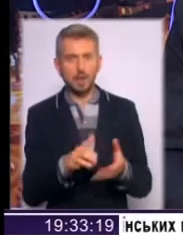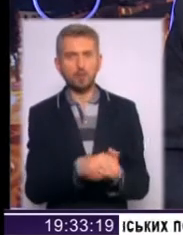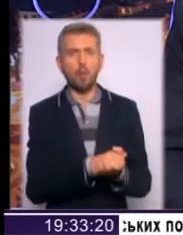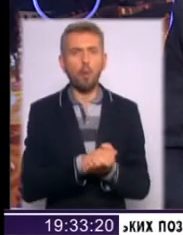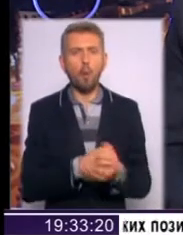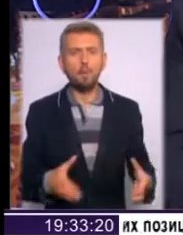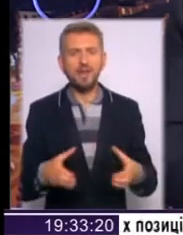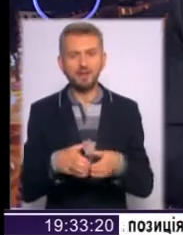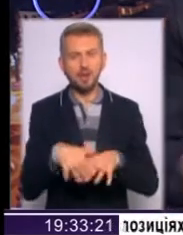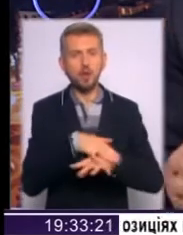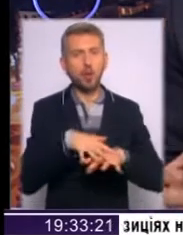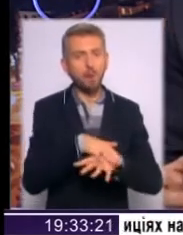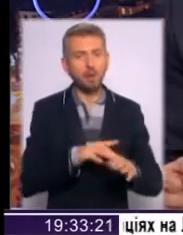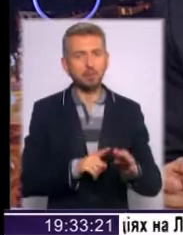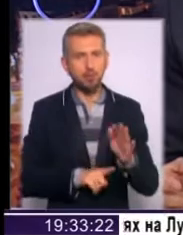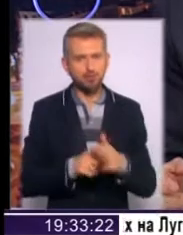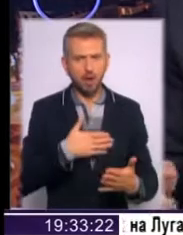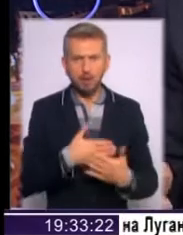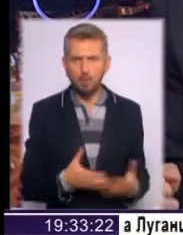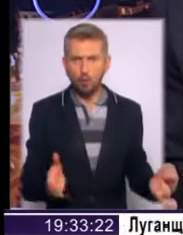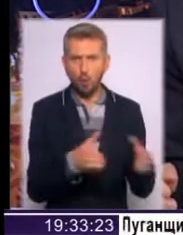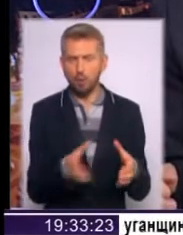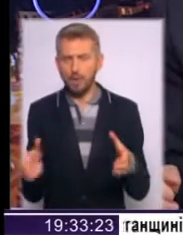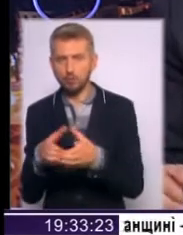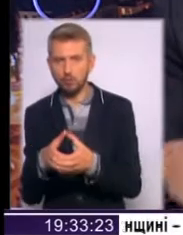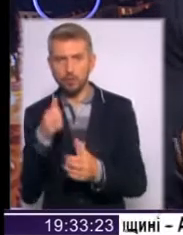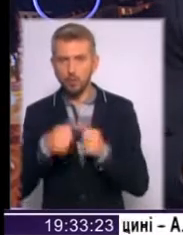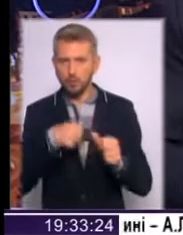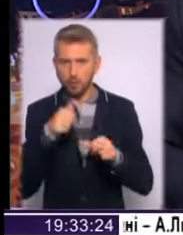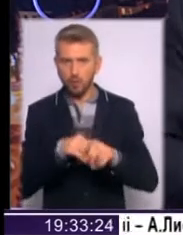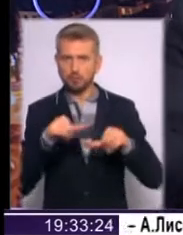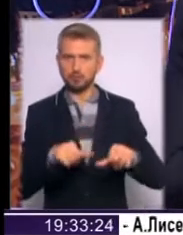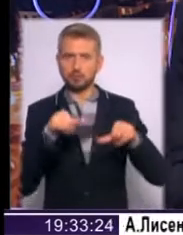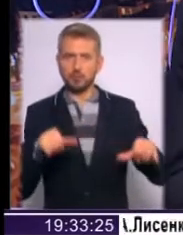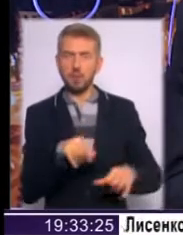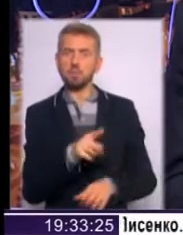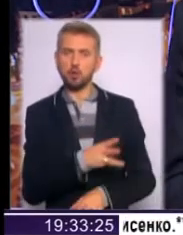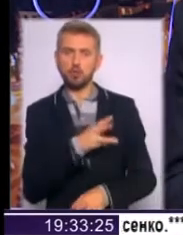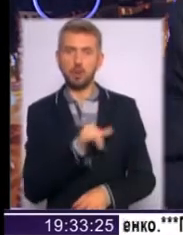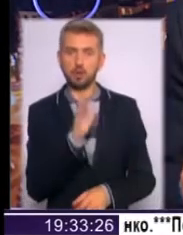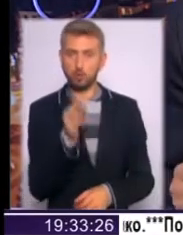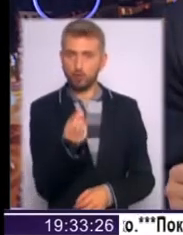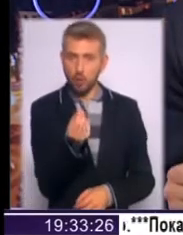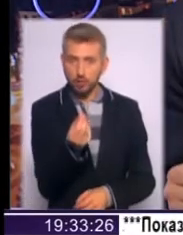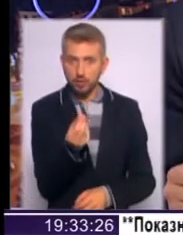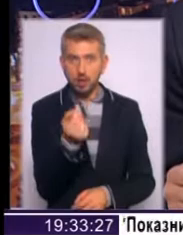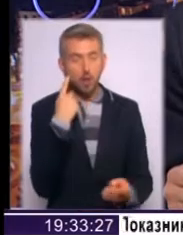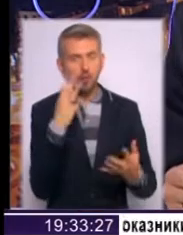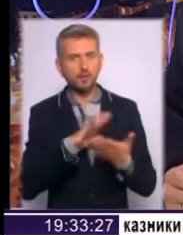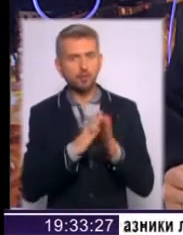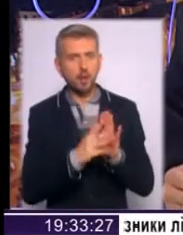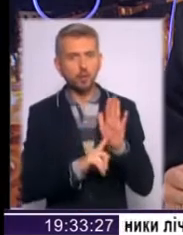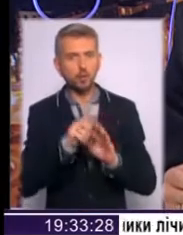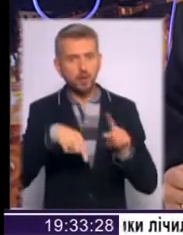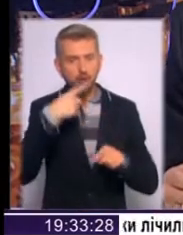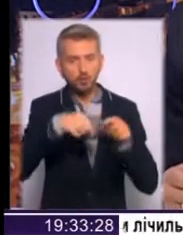громади, вони активно почали об'єднуватись, з кожним роком їх все більше, бо їх мотивували тим, що в них буде багато ресурсів. Уявіть собі таку ситуацію. З наступного